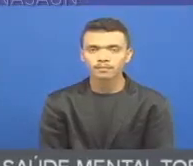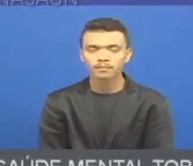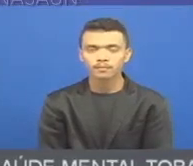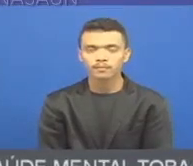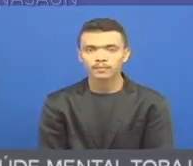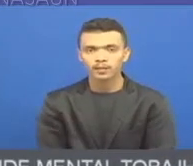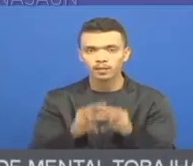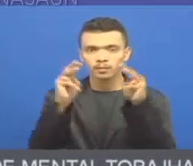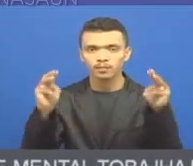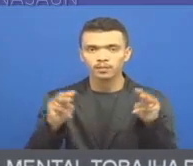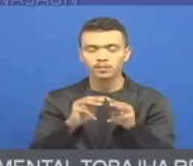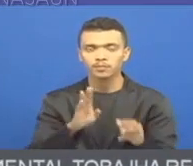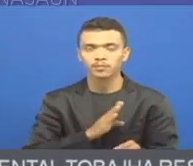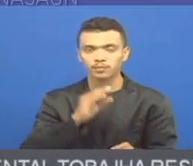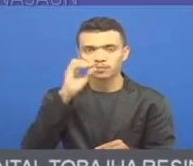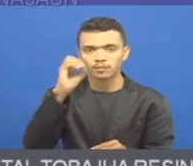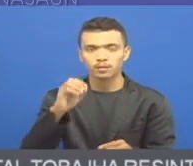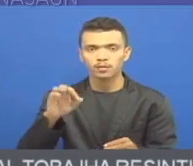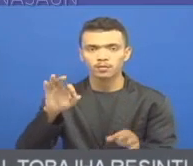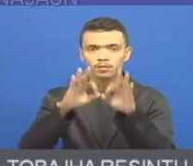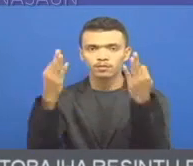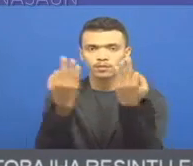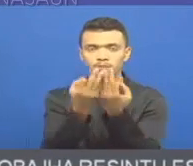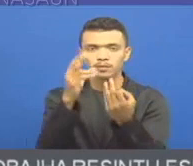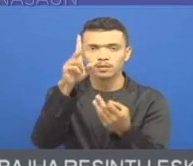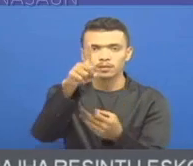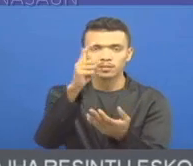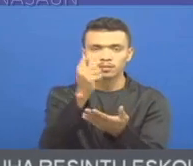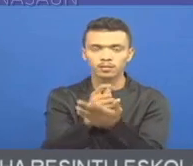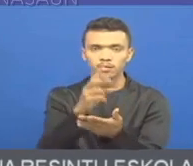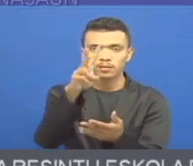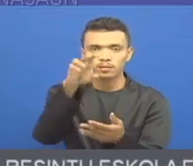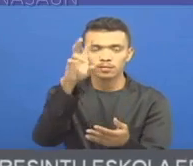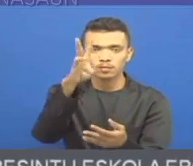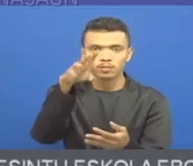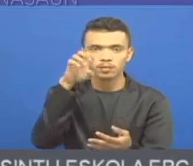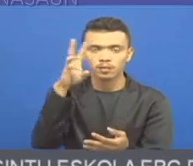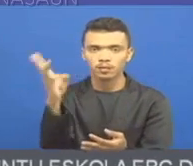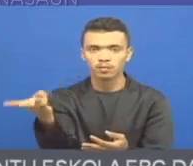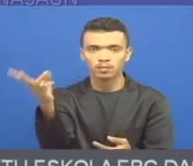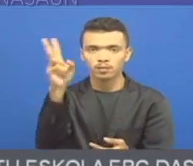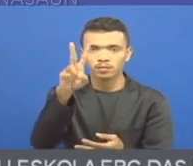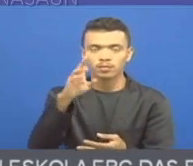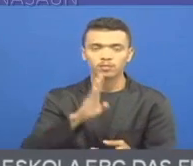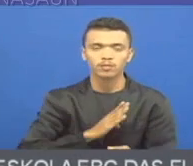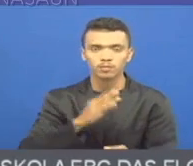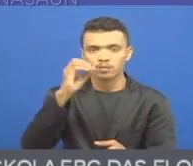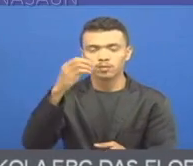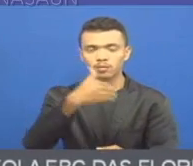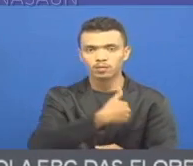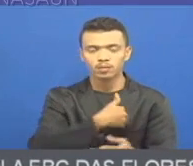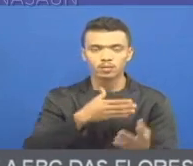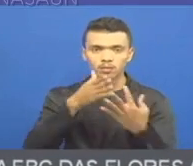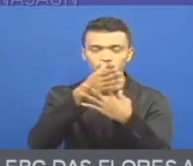Diak maluk siri tahakat falibaya munisipiu Bobonaru. Umaka ingrihung idautus neng, neng nulur resindrua iha munisipiu Bobonaru sedauk